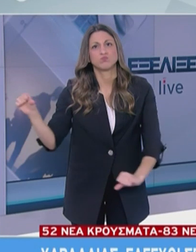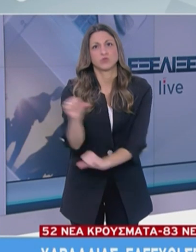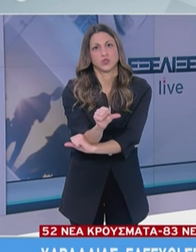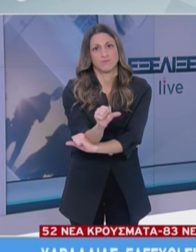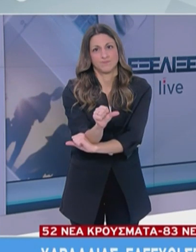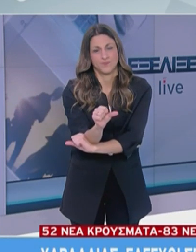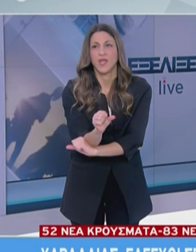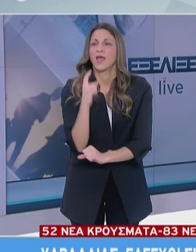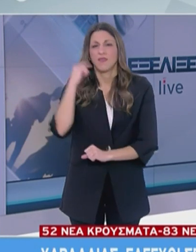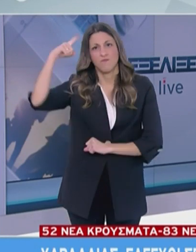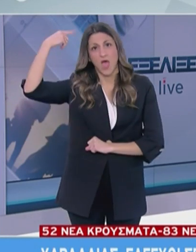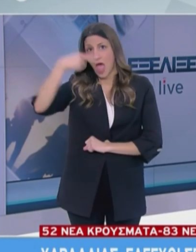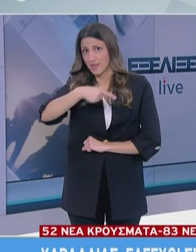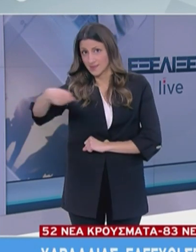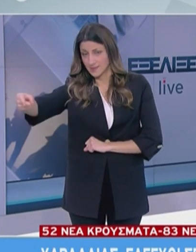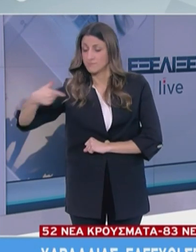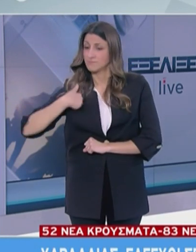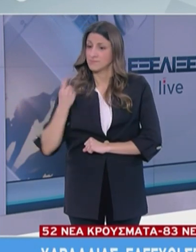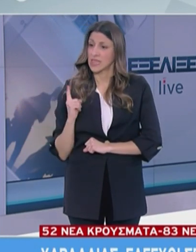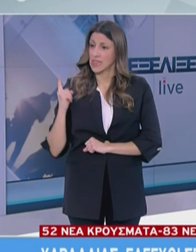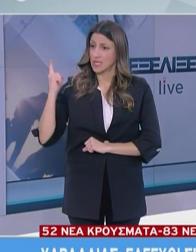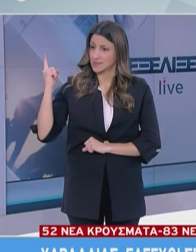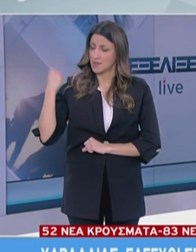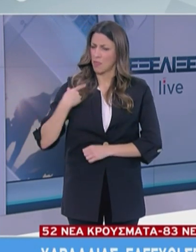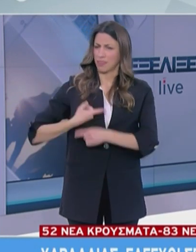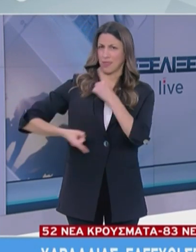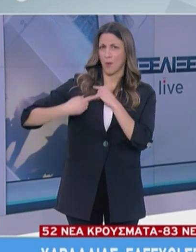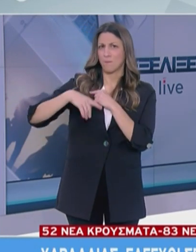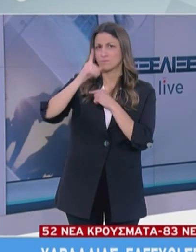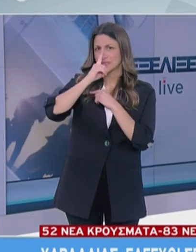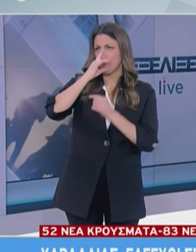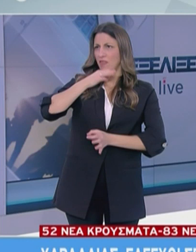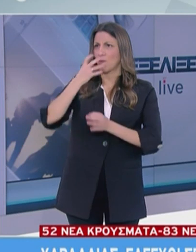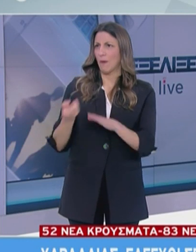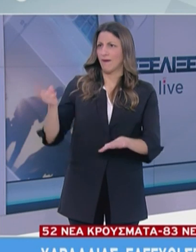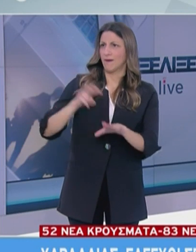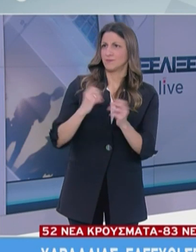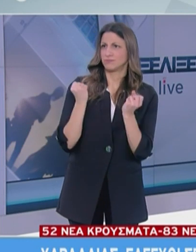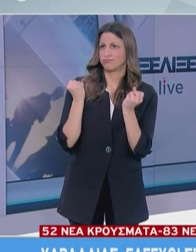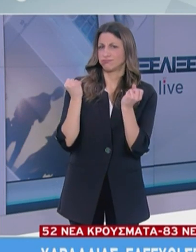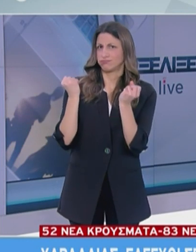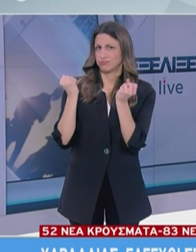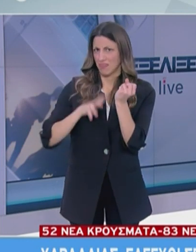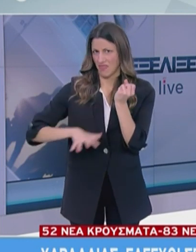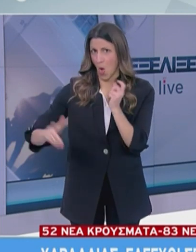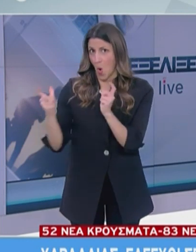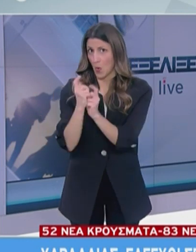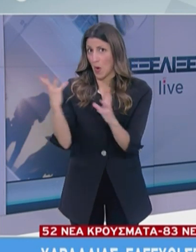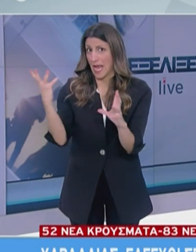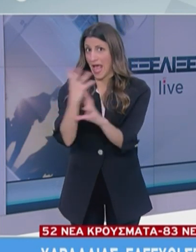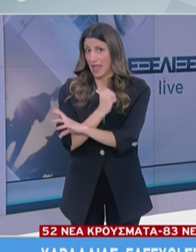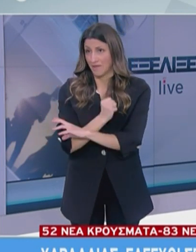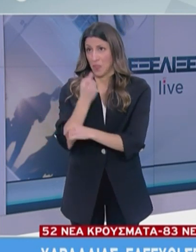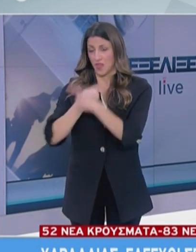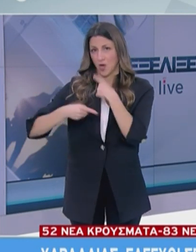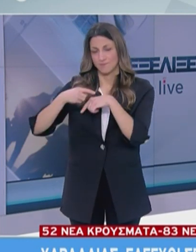ότι θα φορτώσουν τα αυτοκίνητά τους και θα εξαντλήσουν την ευρηματικότητά τους σε πιθανές διαδρομές για να μετακινηθούν εκτός του τόπου της μόνιμης κατοικίας τους προς τα εξοχικά